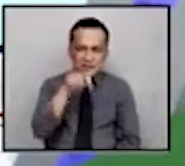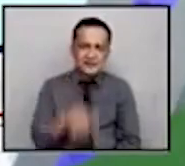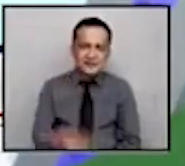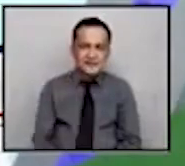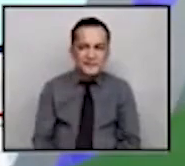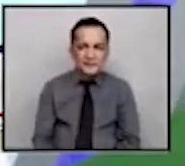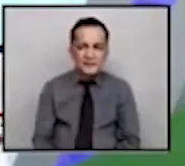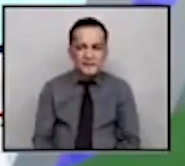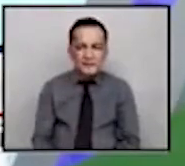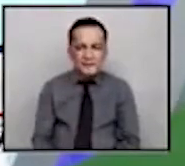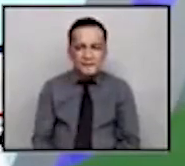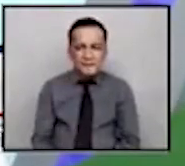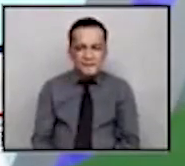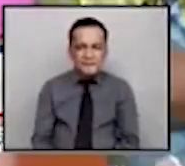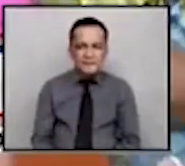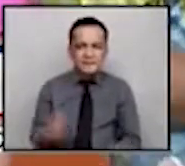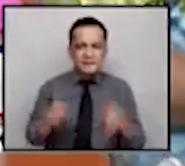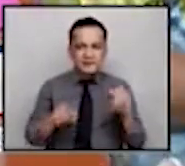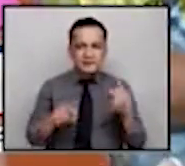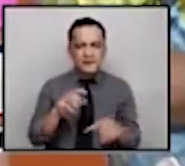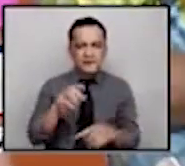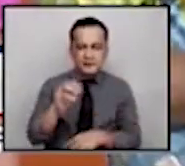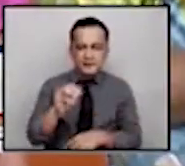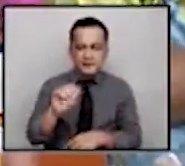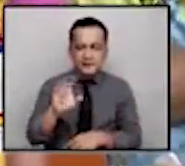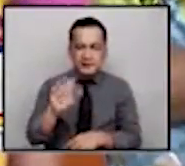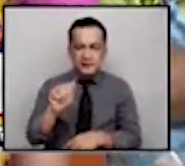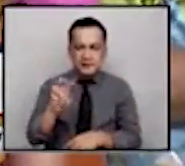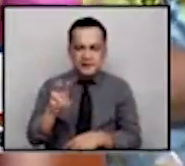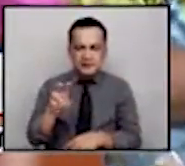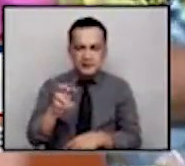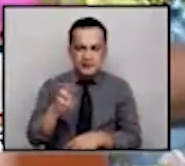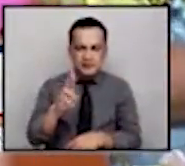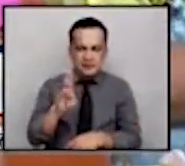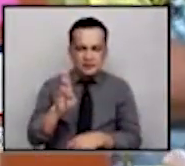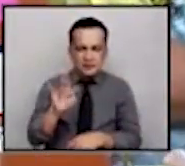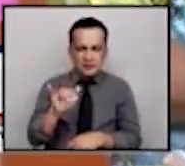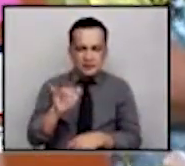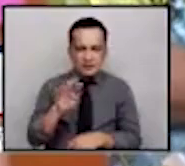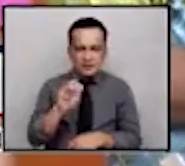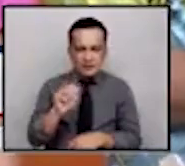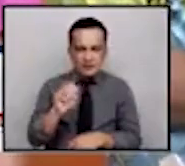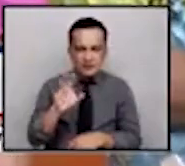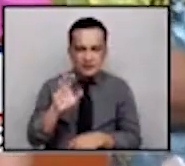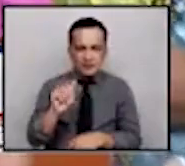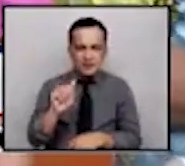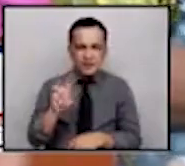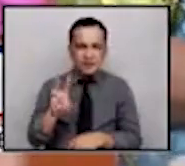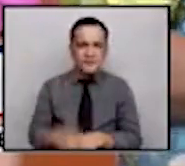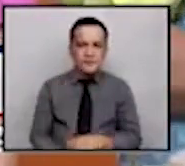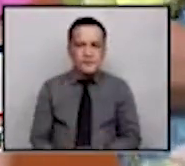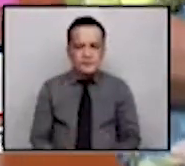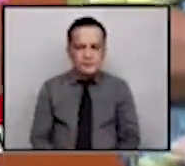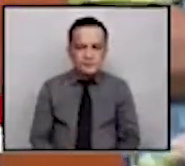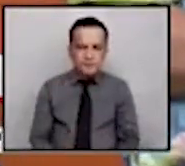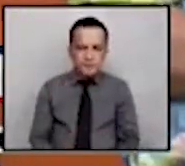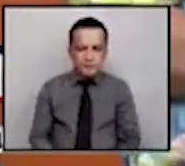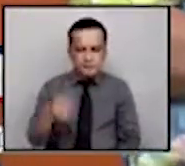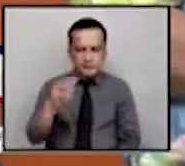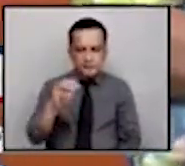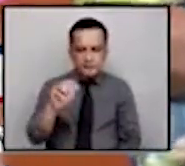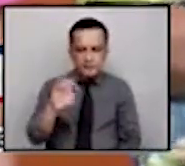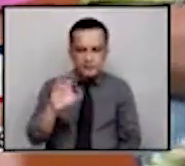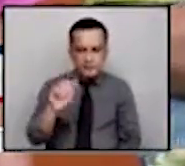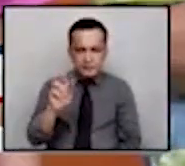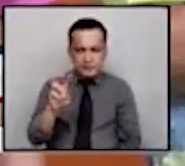Iba't iba klase Macau ang dala namin. Ito po ay isang Ruby Macau. Okay. So, Ruby Diamond. Macau. Pwede rin